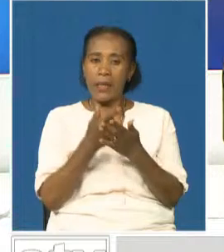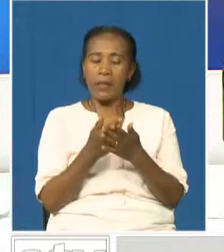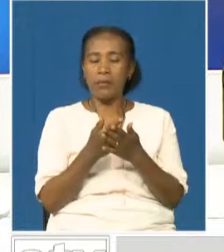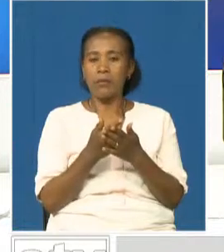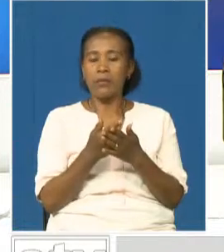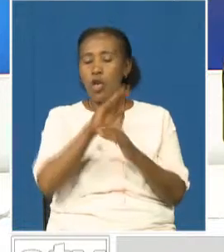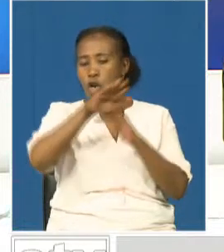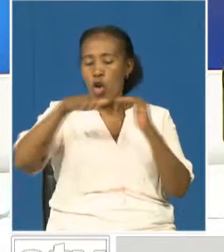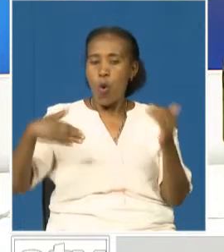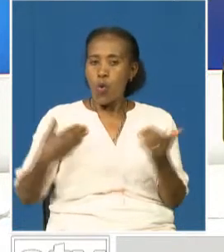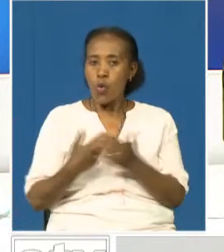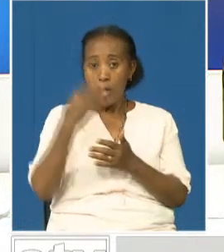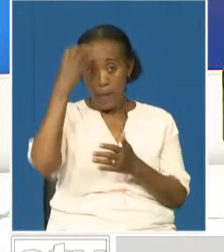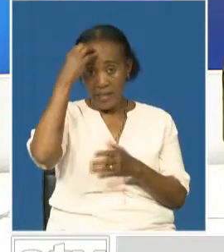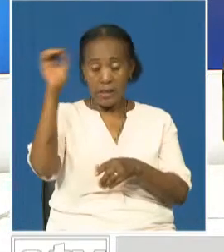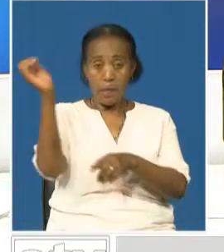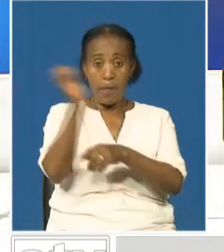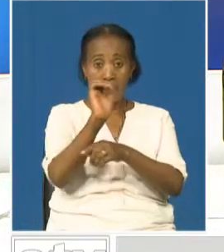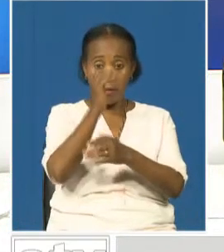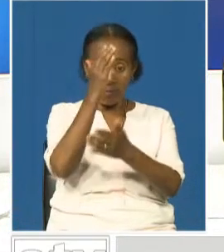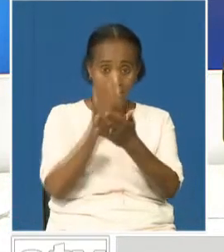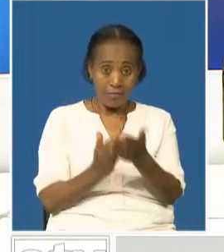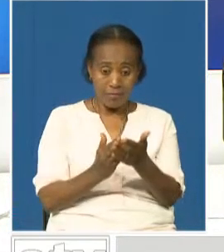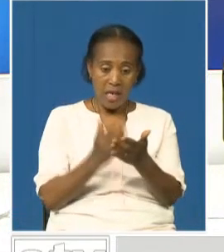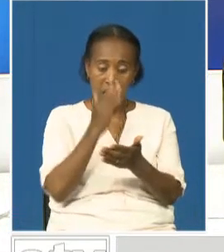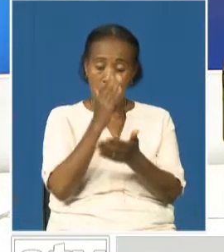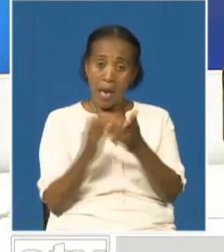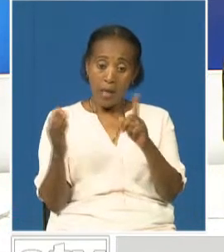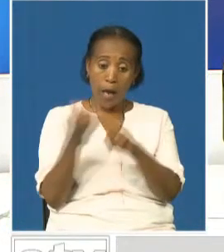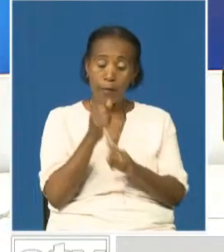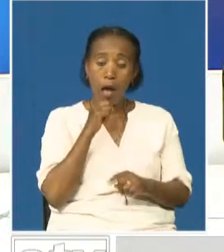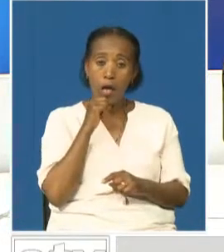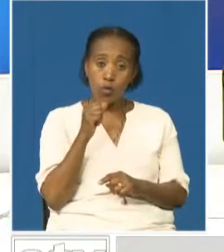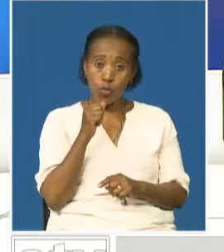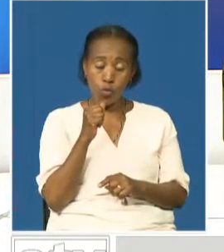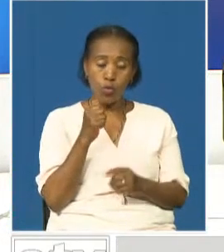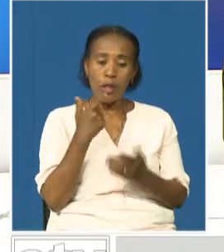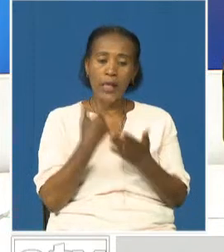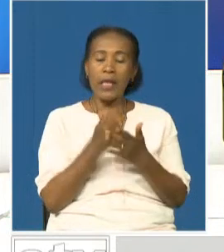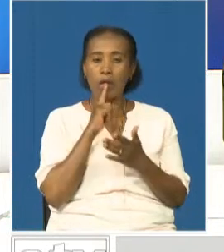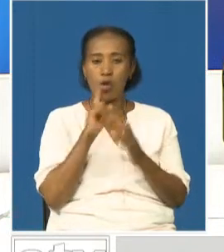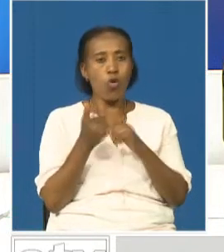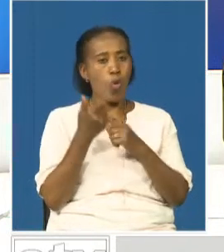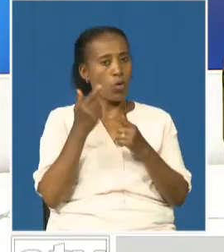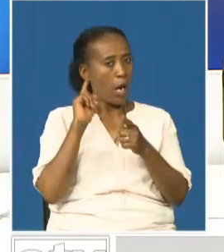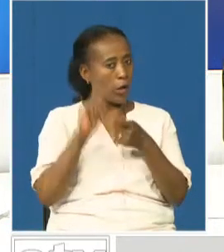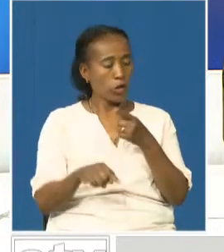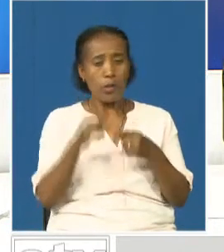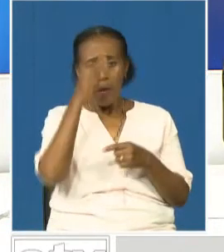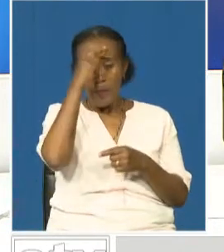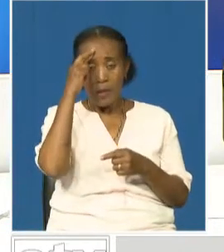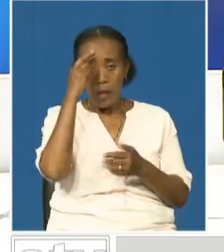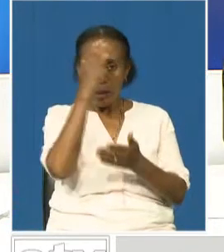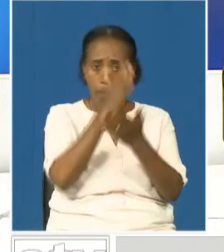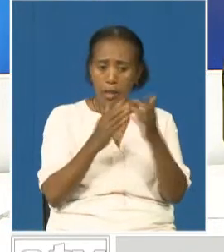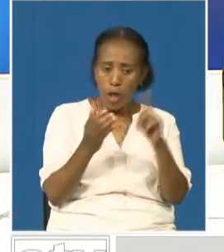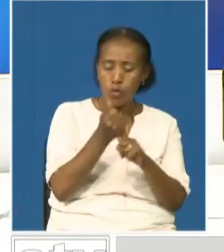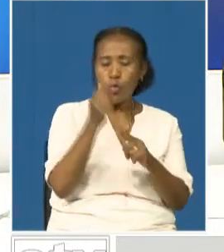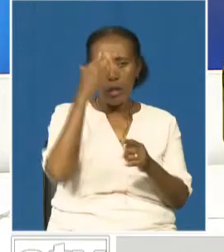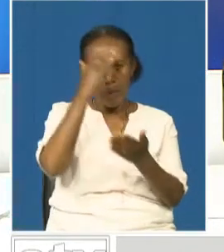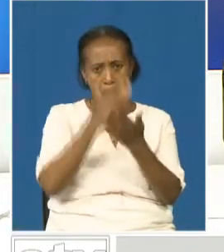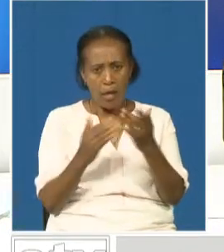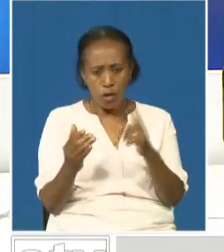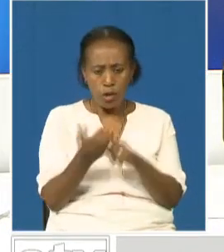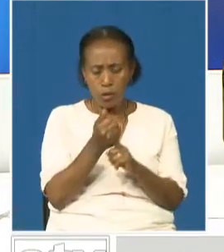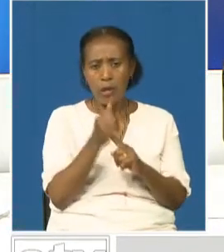እንግዲህ ለሁሉም ነው። የመንግስት መኪናዎችን ለግማሽ አትጫኑ የሚል አመክንዮ ሎጂክ ሊኖር አይችልም። ምክንያቱም ግማሽ ጫኑ ያው ግማሽ ጫኑ ነው።